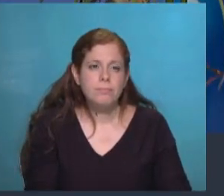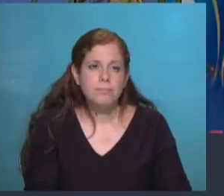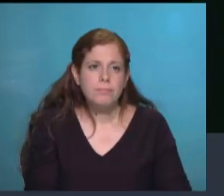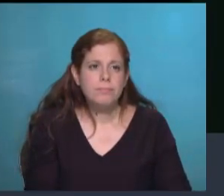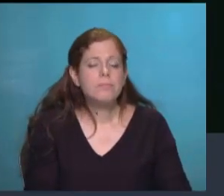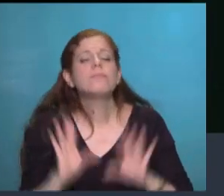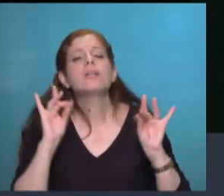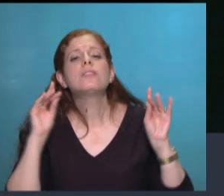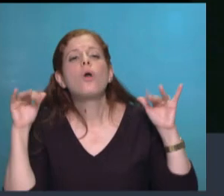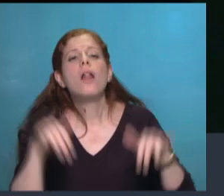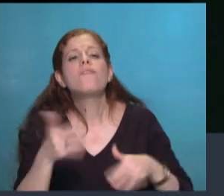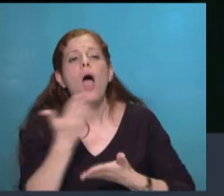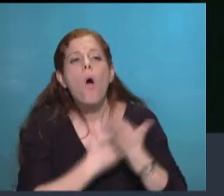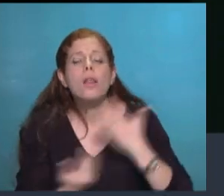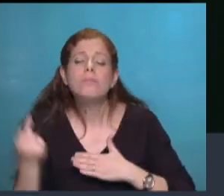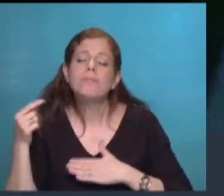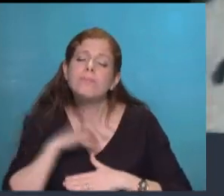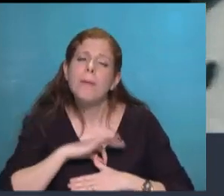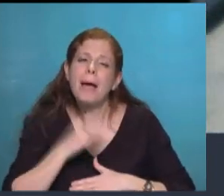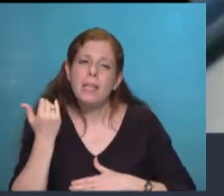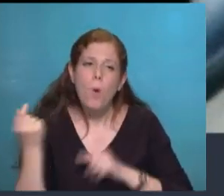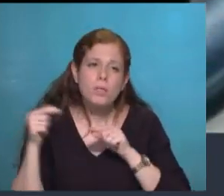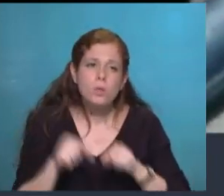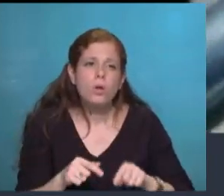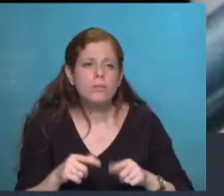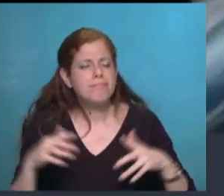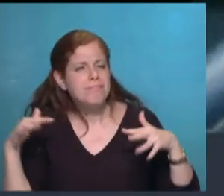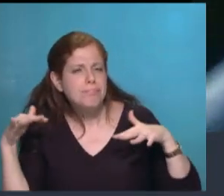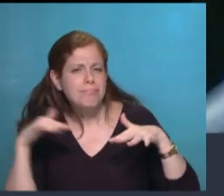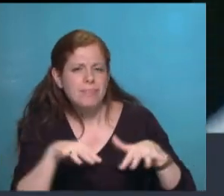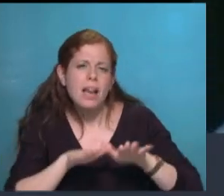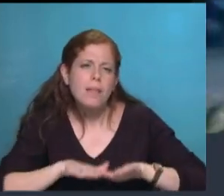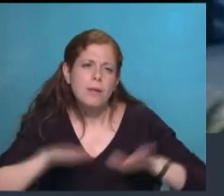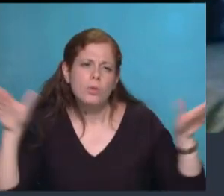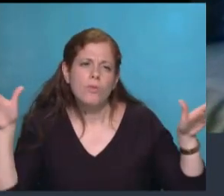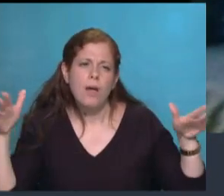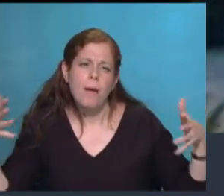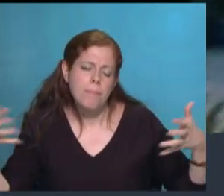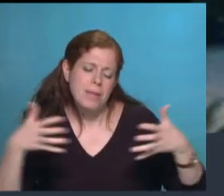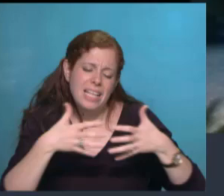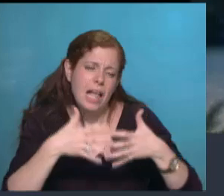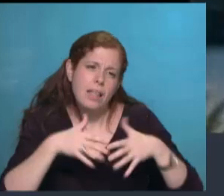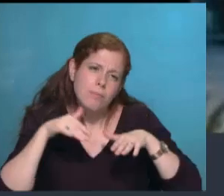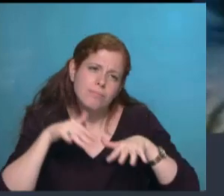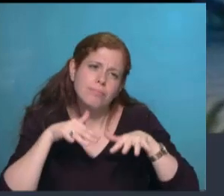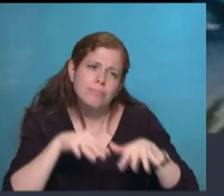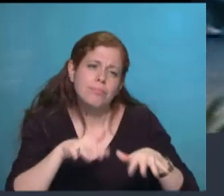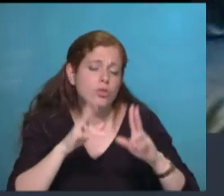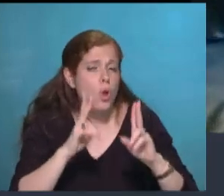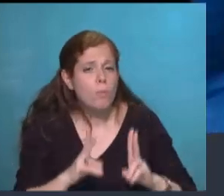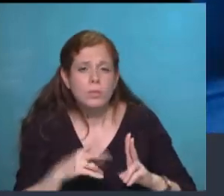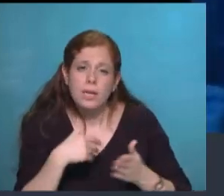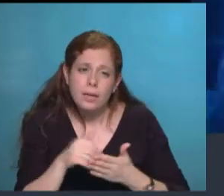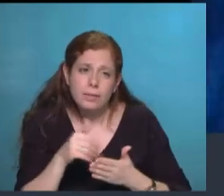עשרות אלפי העולים המגיעים מברית המועצות גודשים את נמל התעופה בנדידת עם שאינה פוסקת לרגע. יותר